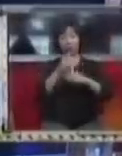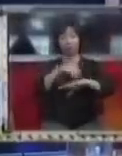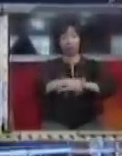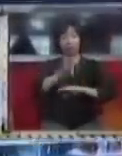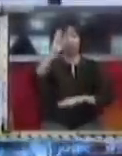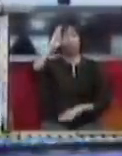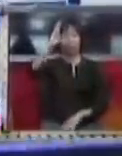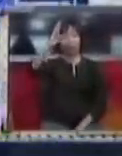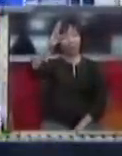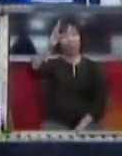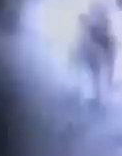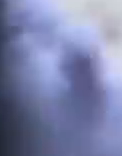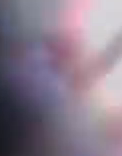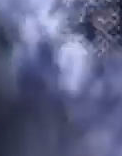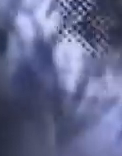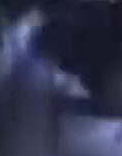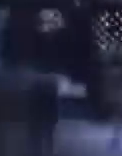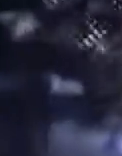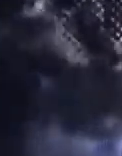Magandang gabi.